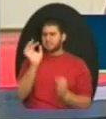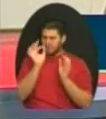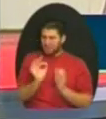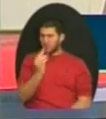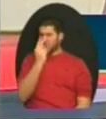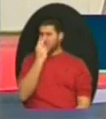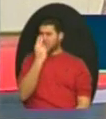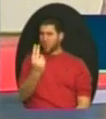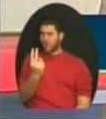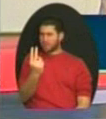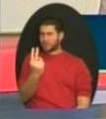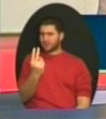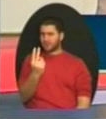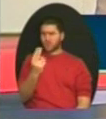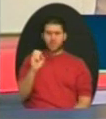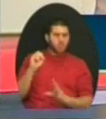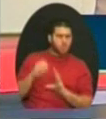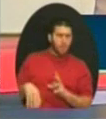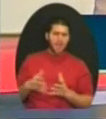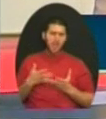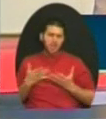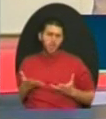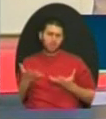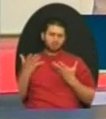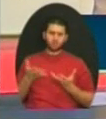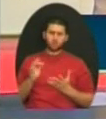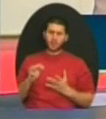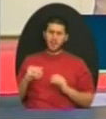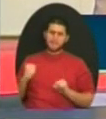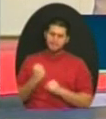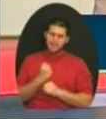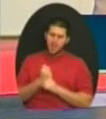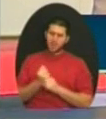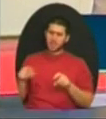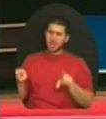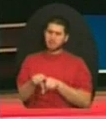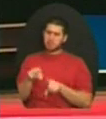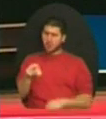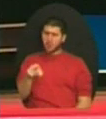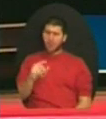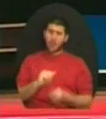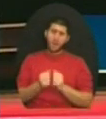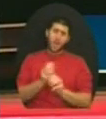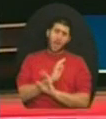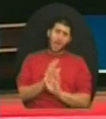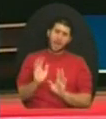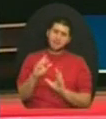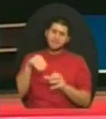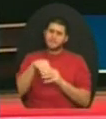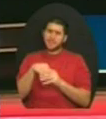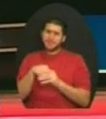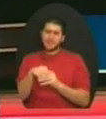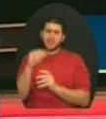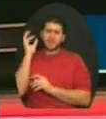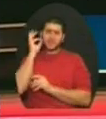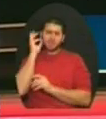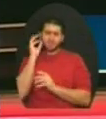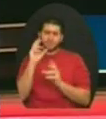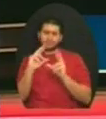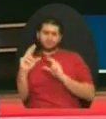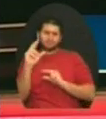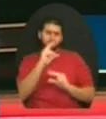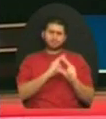את התרומה העצומה של פעילות מן הסוג הזה, או שזה רק שיח פנימי של נשים עם